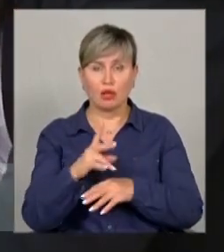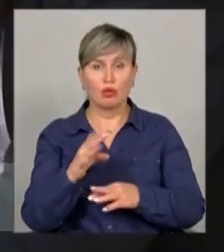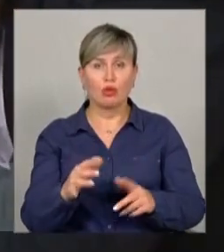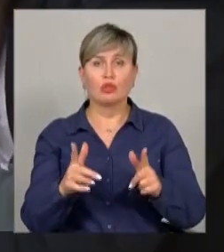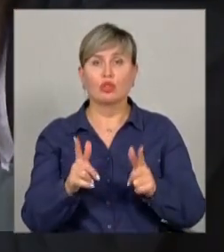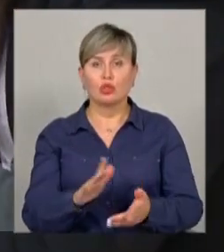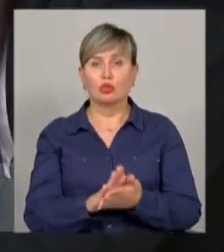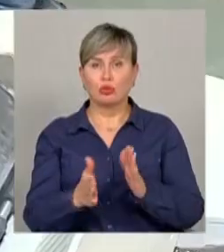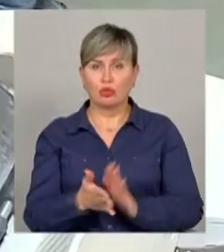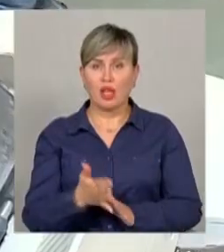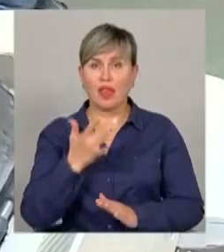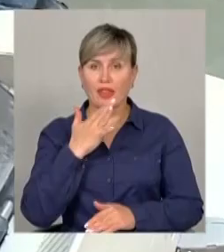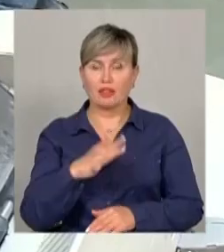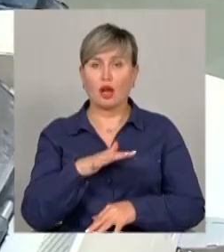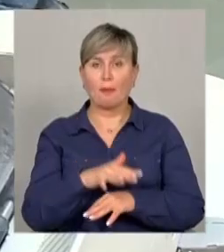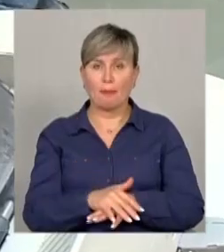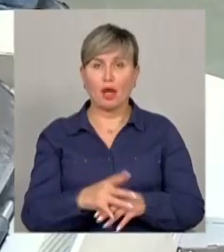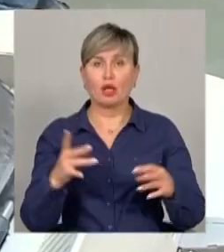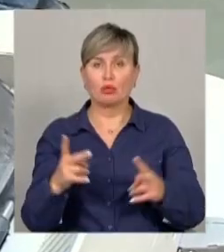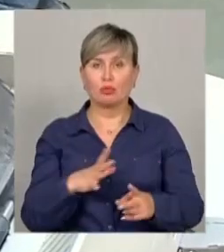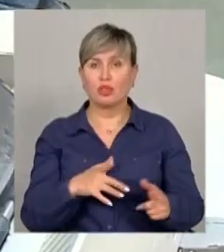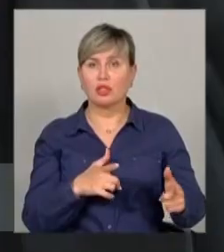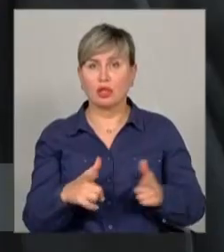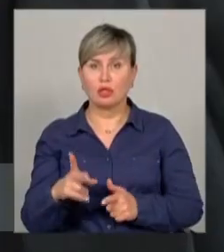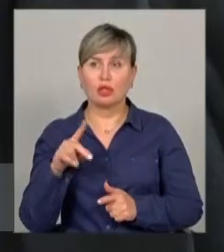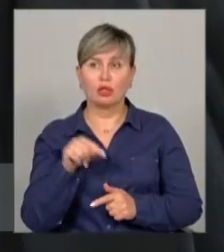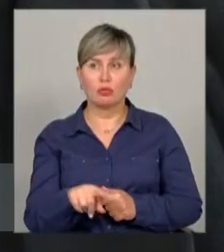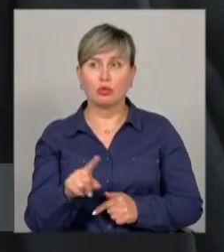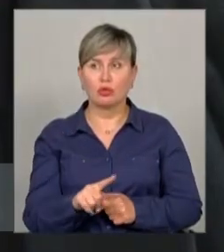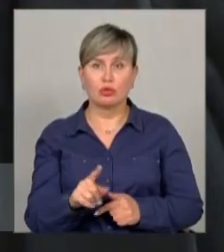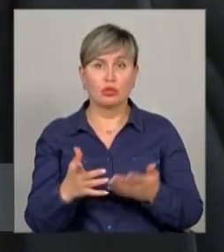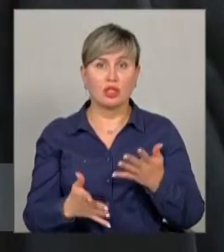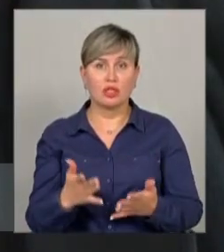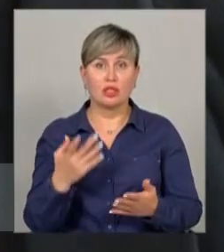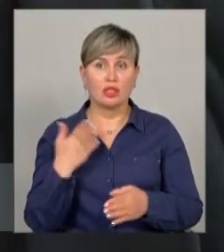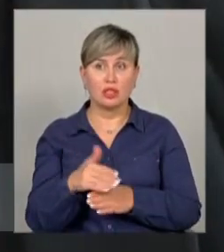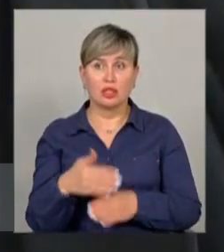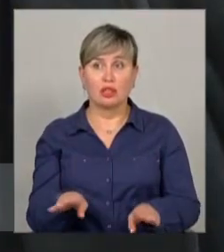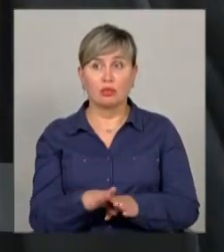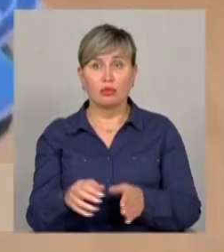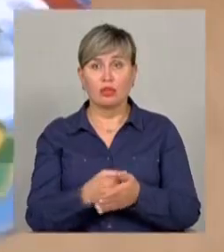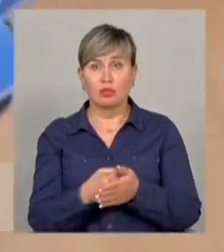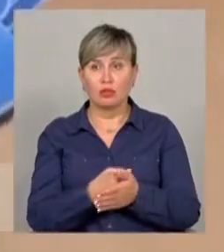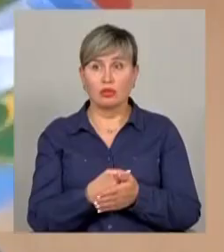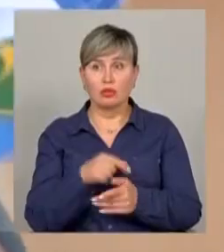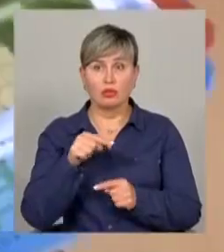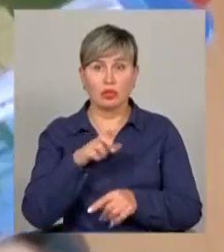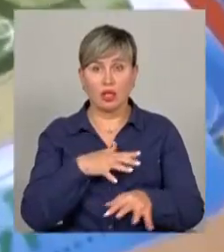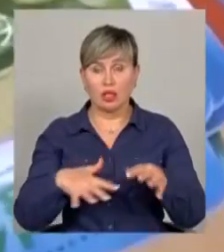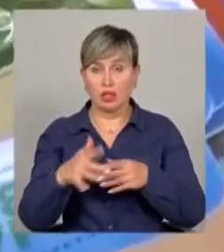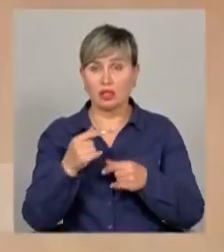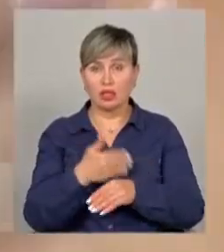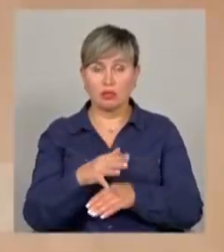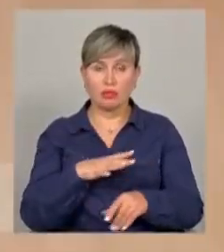соглашаясь с условиями иностранных банков, нужно быть готовым к тому, что непогашенные долги будут выбивать методами той страны, где кредит